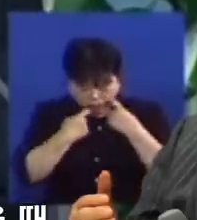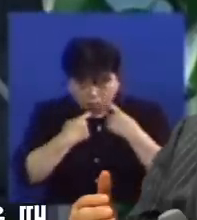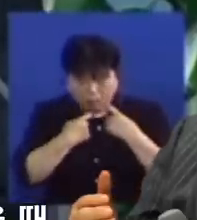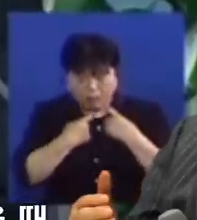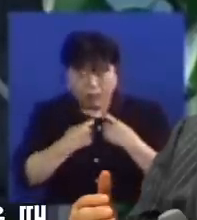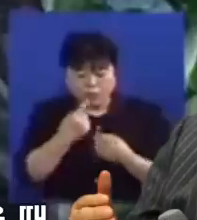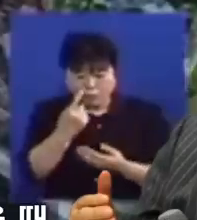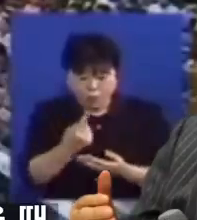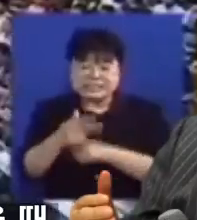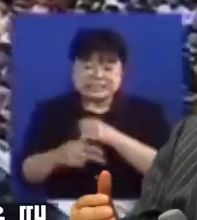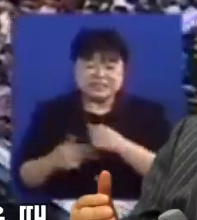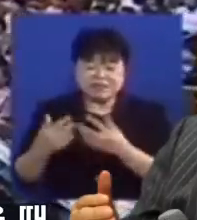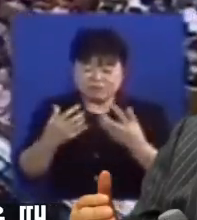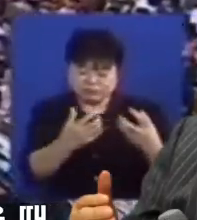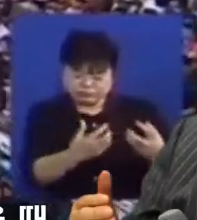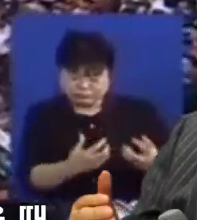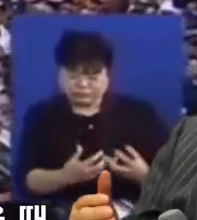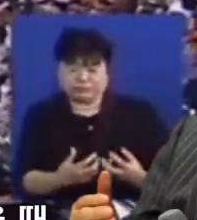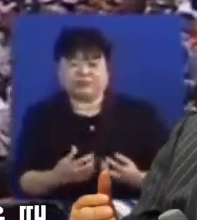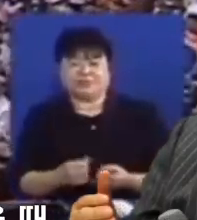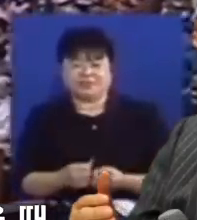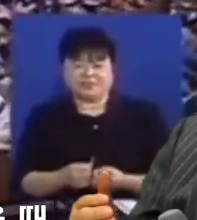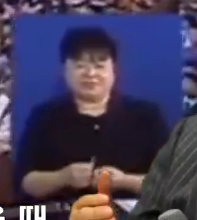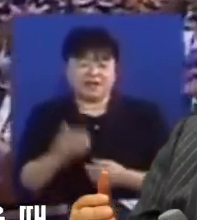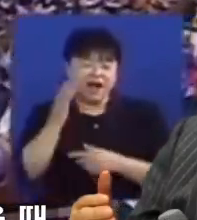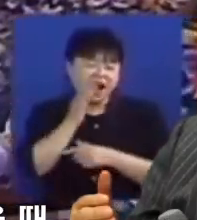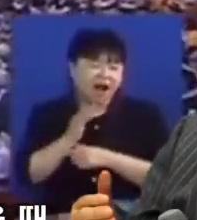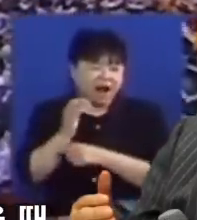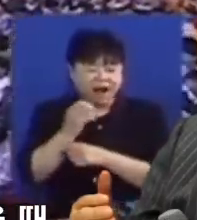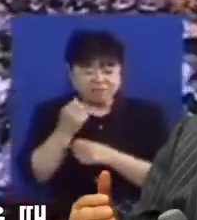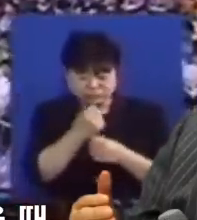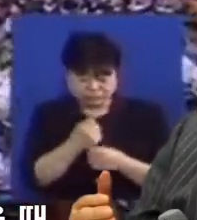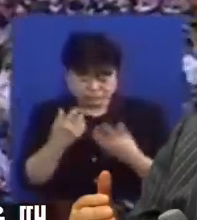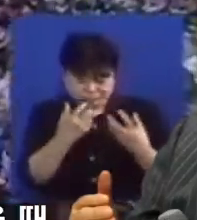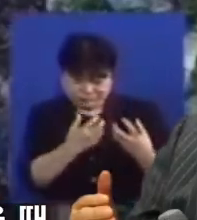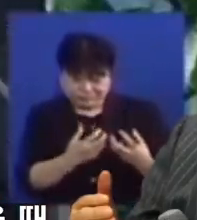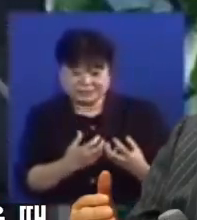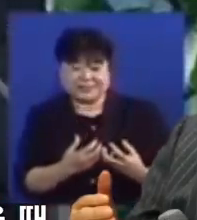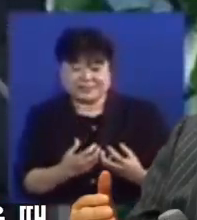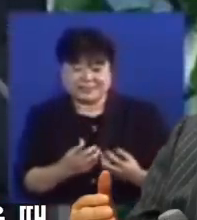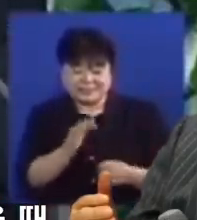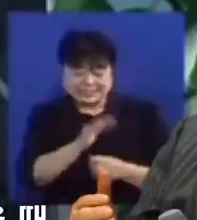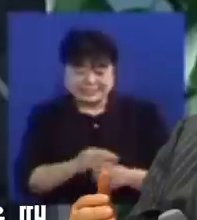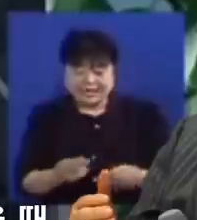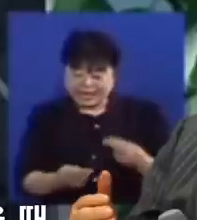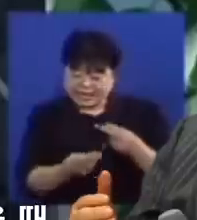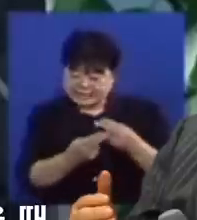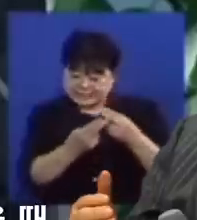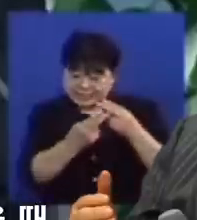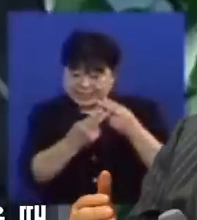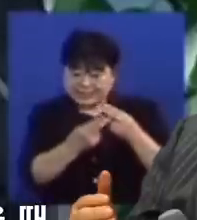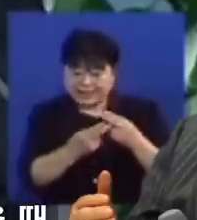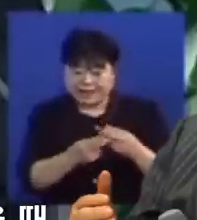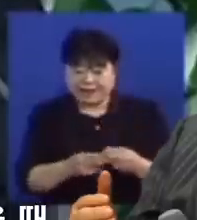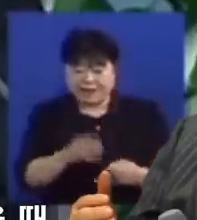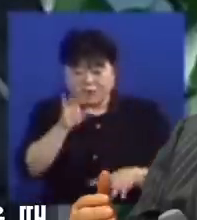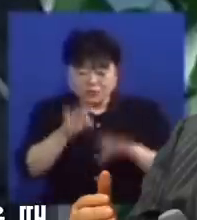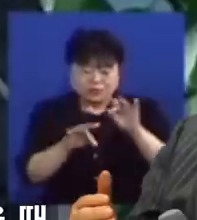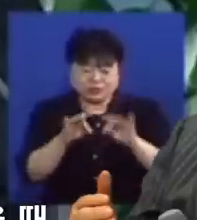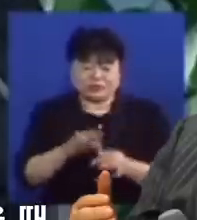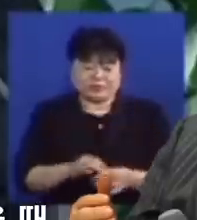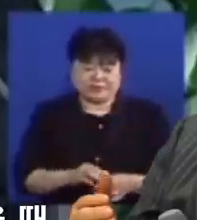요셉이 그 말을 하고 풍년의 알고의 5분지 1을 저장해 놓았다가 흉년 동안에 이를 백성에게 풀어주면 나라가